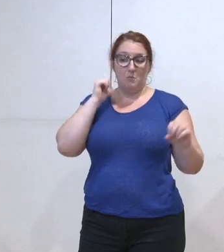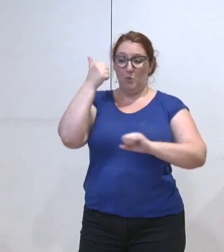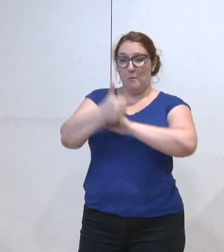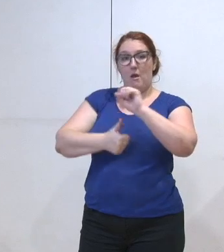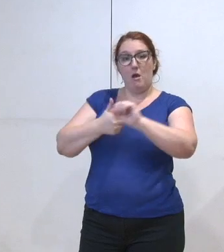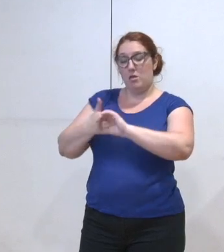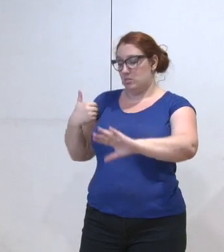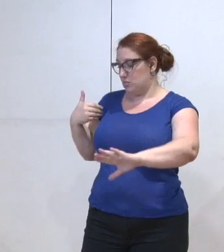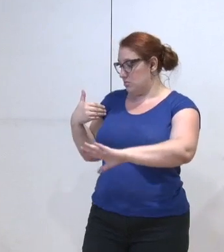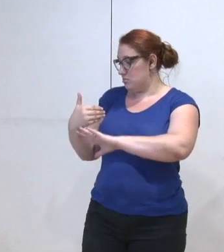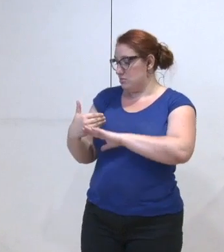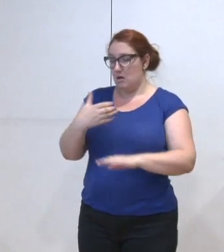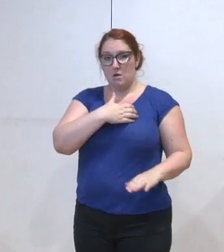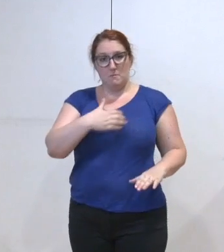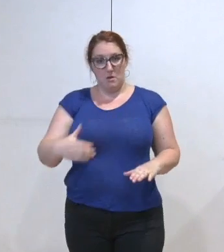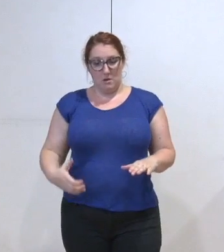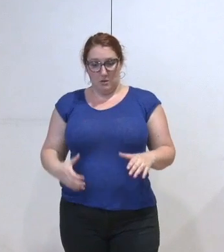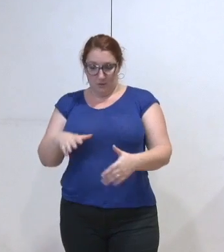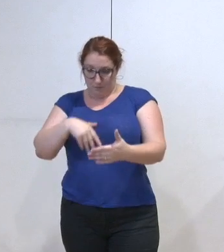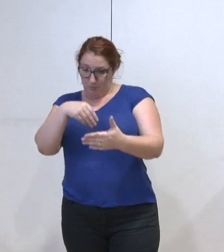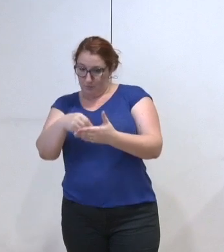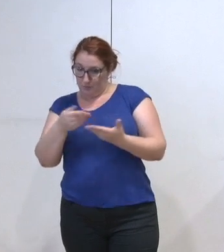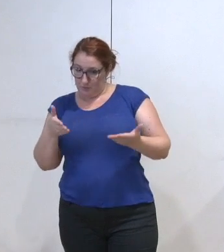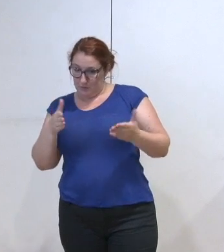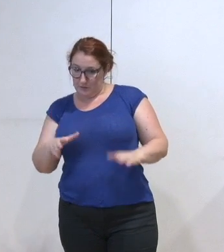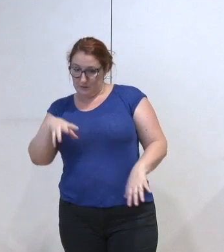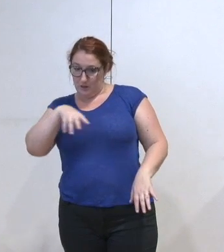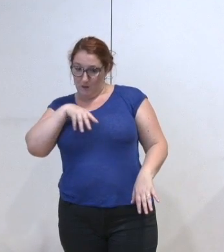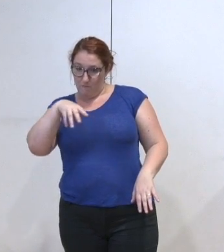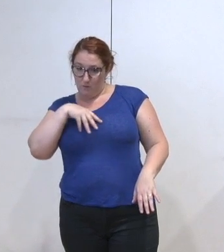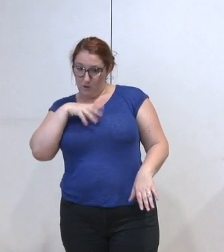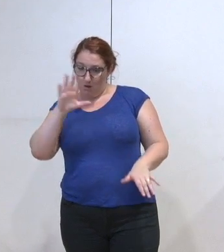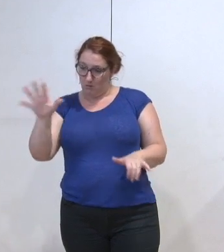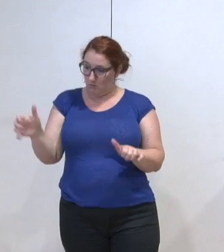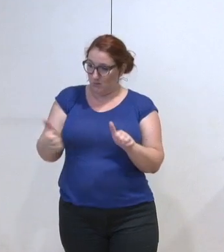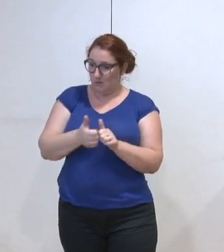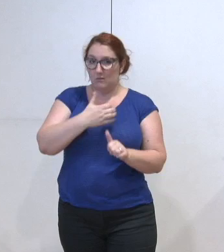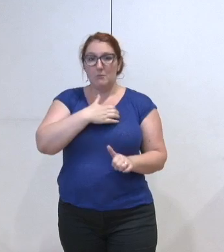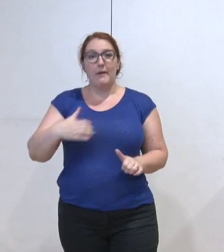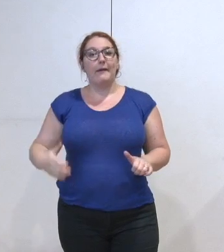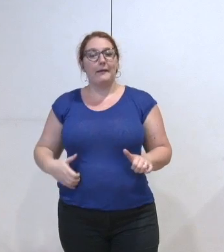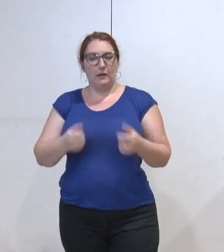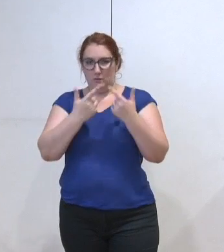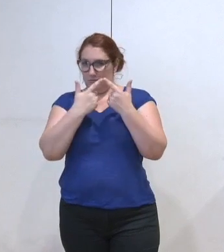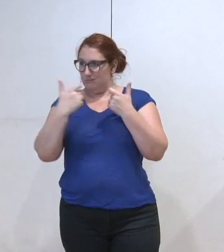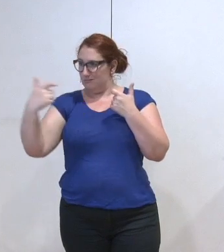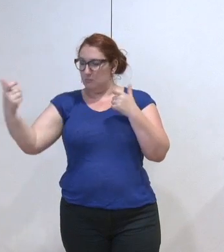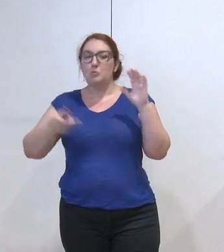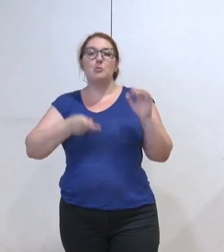mandat d'abord à diversifier le le nombre d'avocats travaillant pour la ville